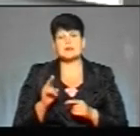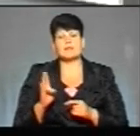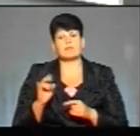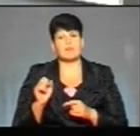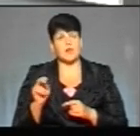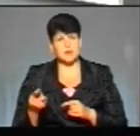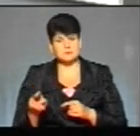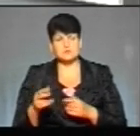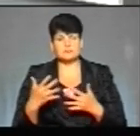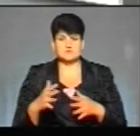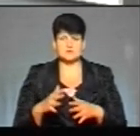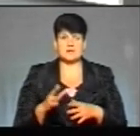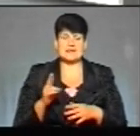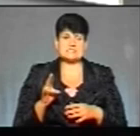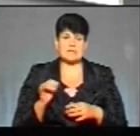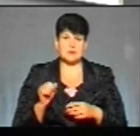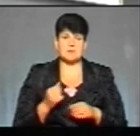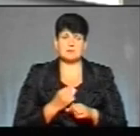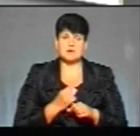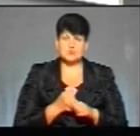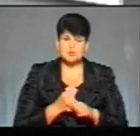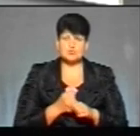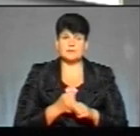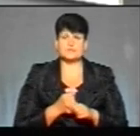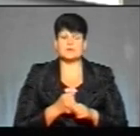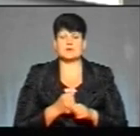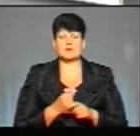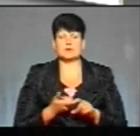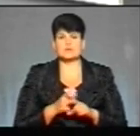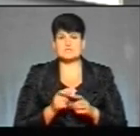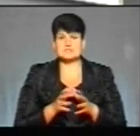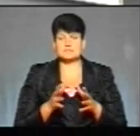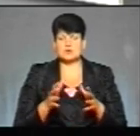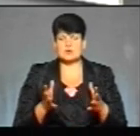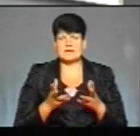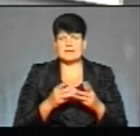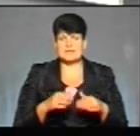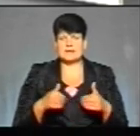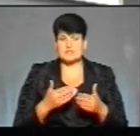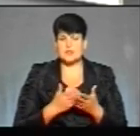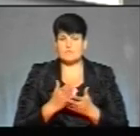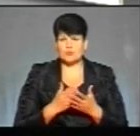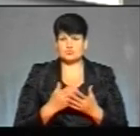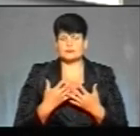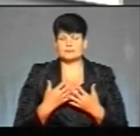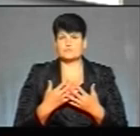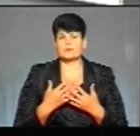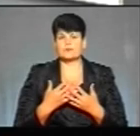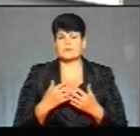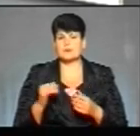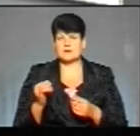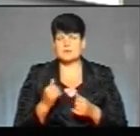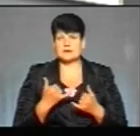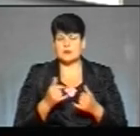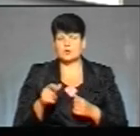ЦНАПи працюють. В деяких органах місцевого самоврядування вони просто шаленими темпами збільшують кількість надання послуг, так вже нас до 300 доходить. А для